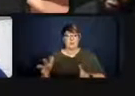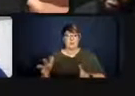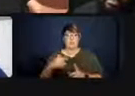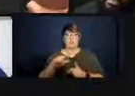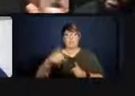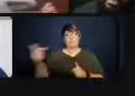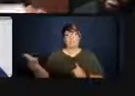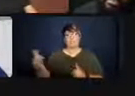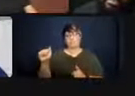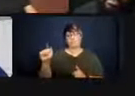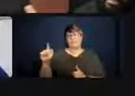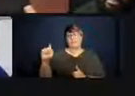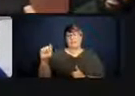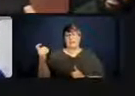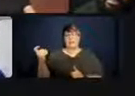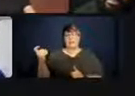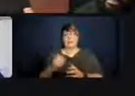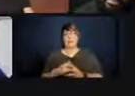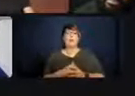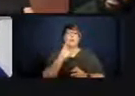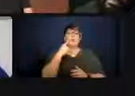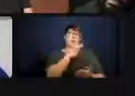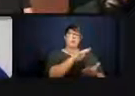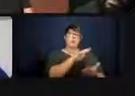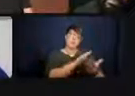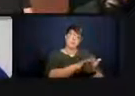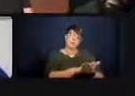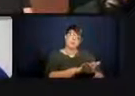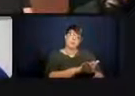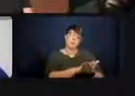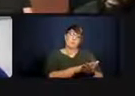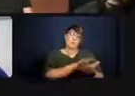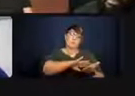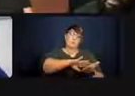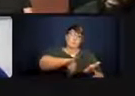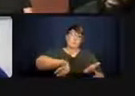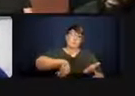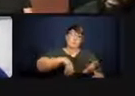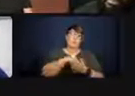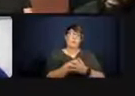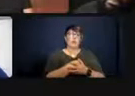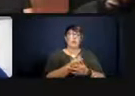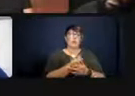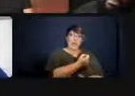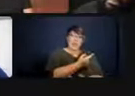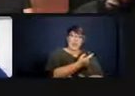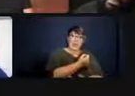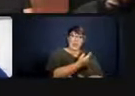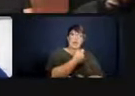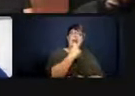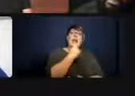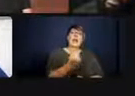أن أعطي الكلمة لأليكس، في المدارس المتوسطة دائما نحن